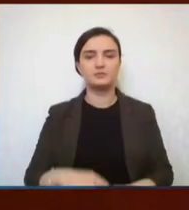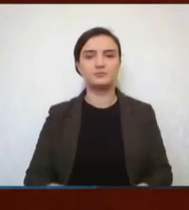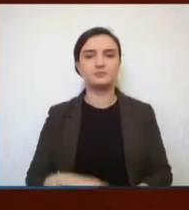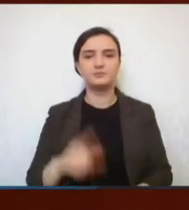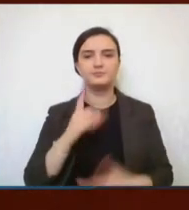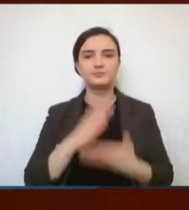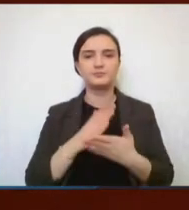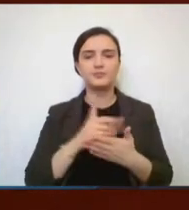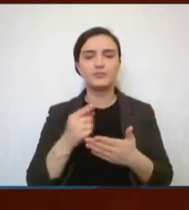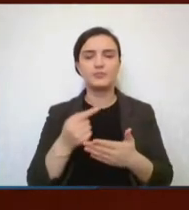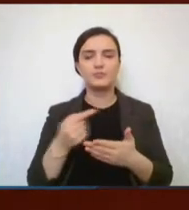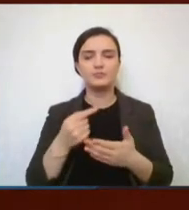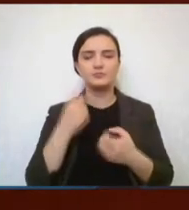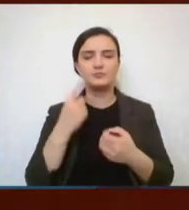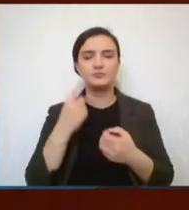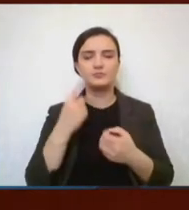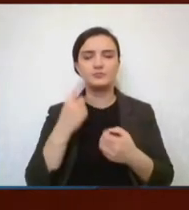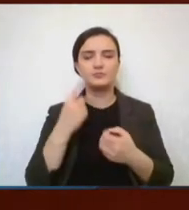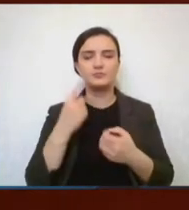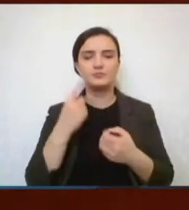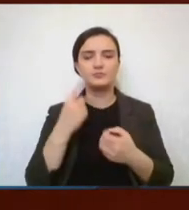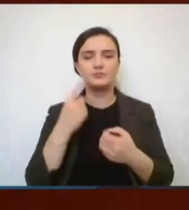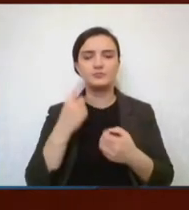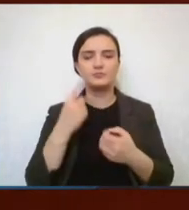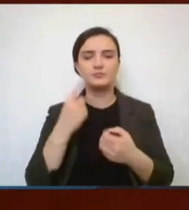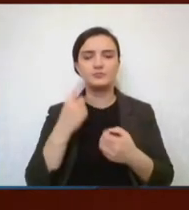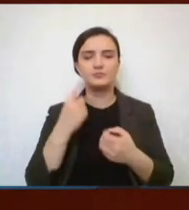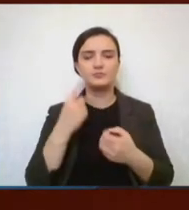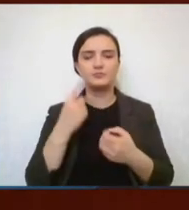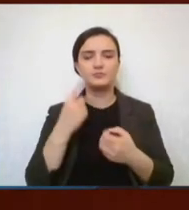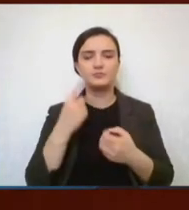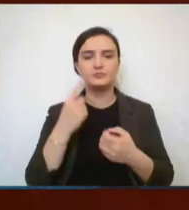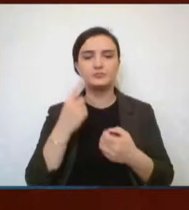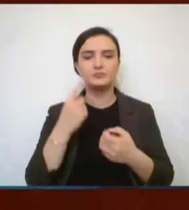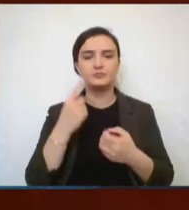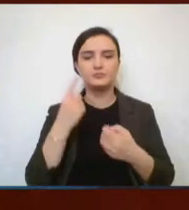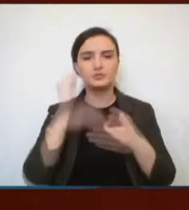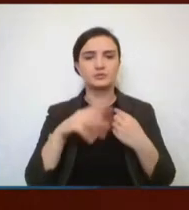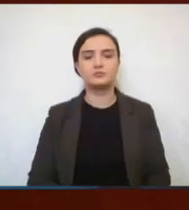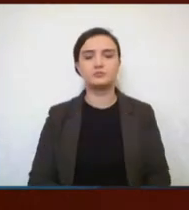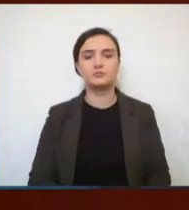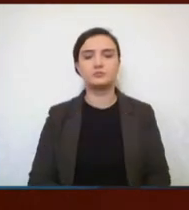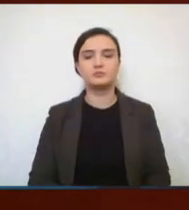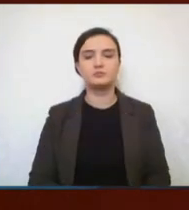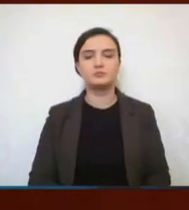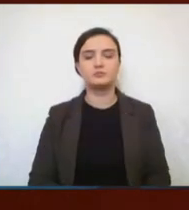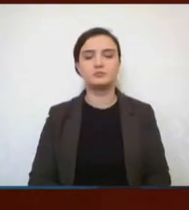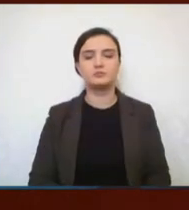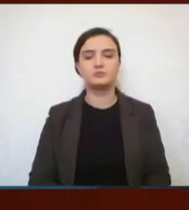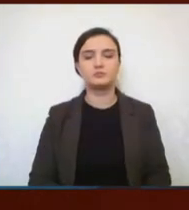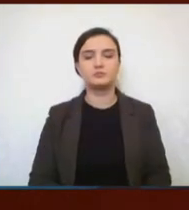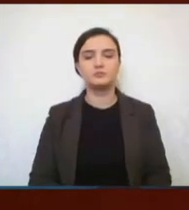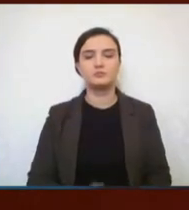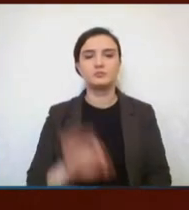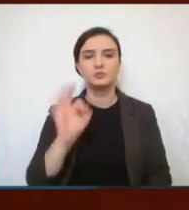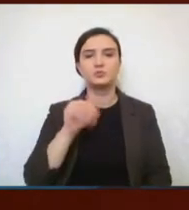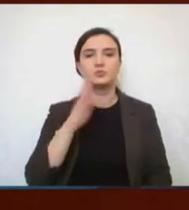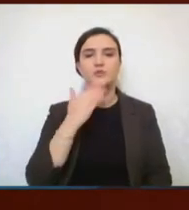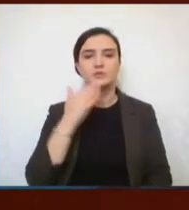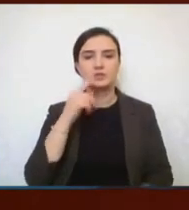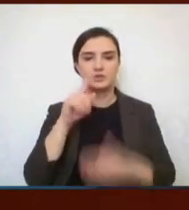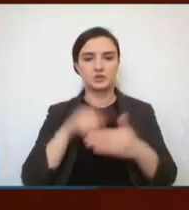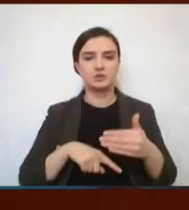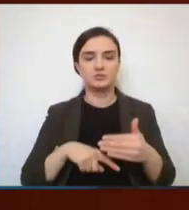ნეგატიური შინაარსის ინფორმაცია პრაქტიკულად იპყრობს საზოგადოებას და ხშირ შემთხვევაში უფრო ადვილად დასაჯერებელია ვიდრე